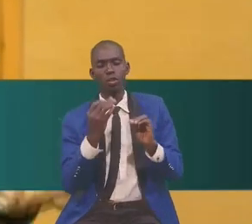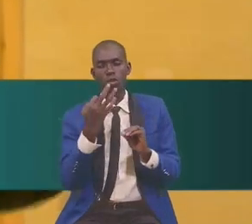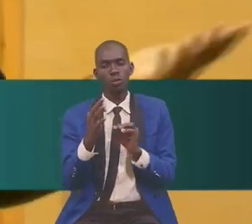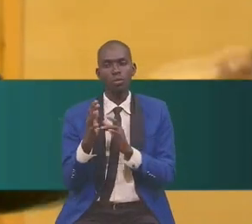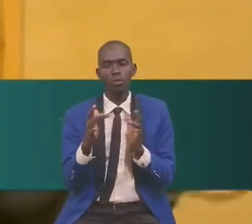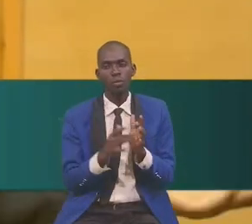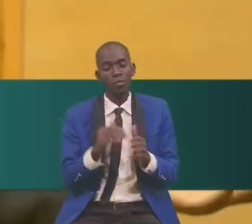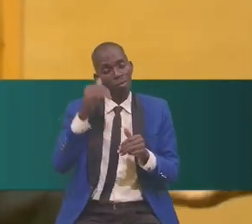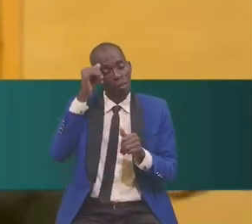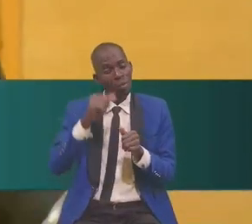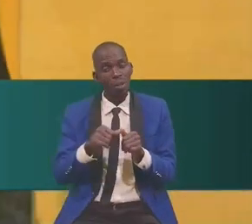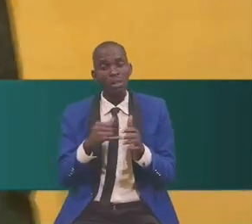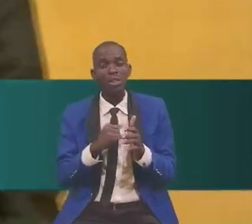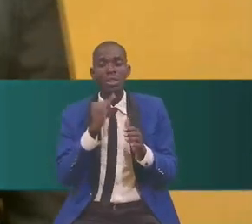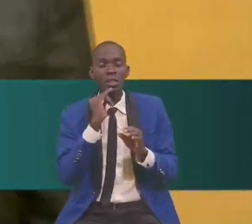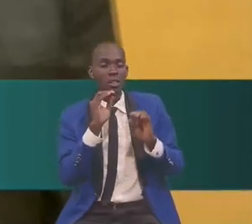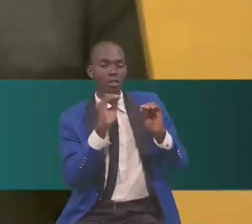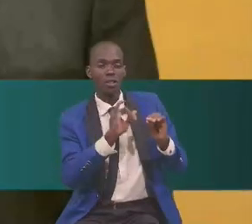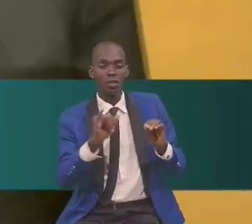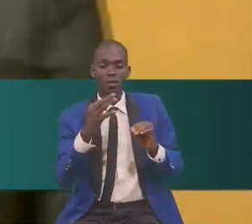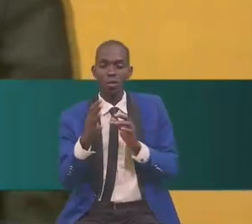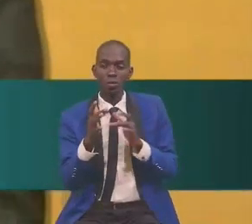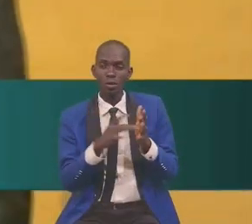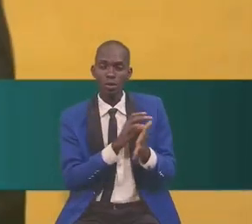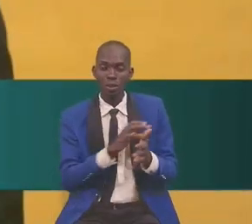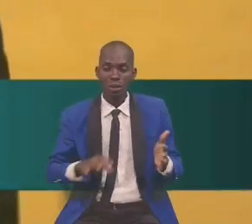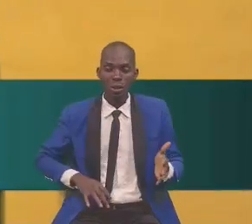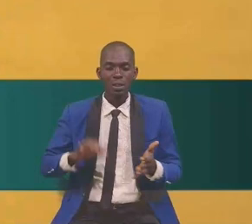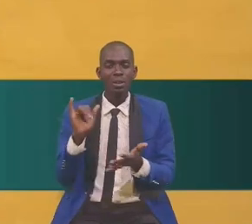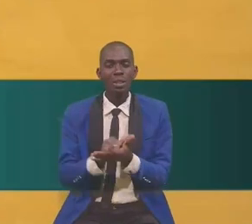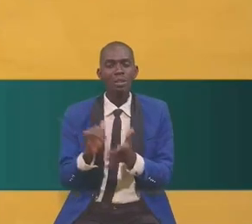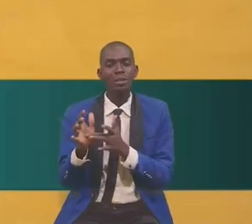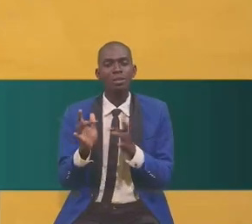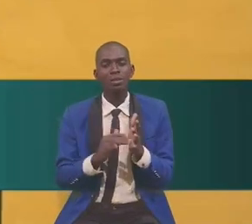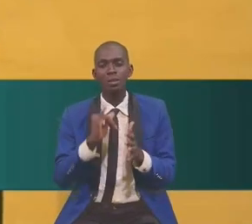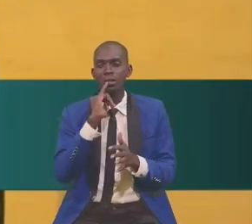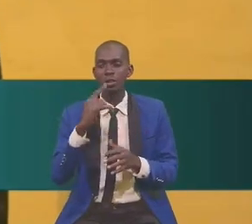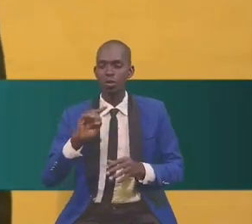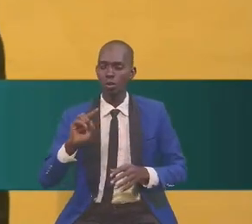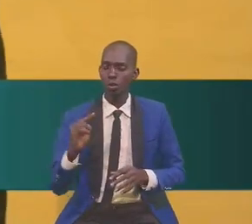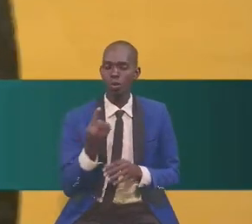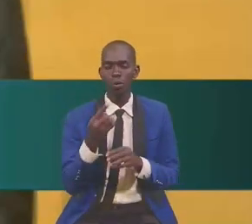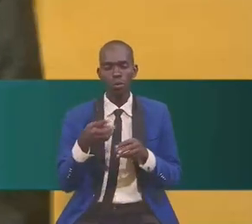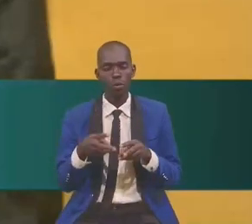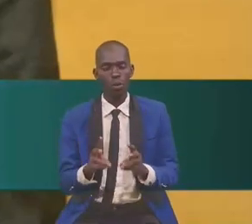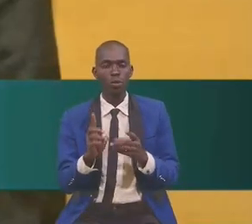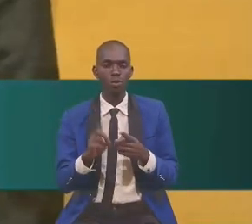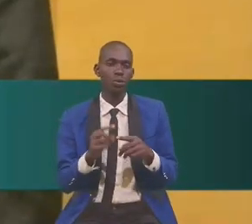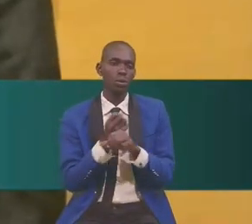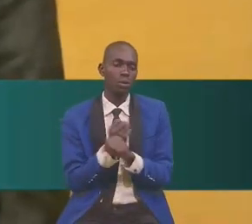Christ. Et Christ est le seul chemin qui mène au salut. Les traditions ne sauvent